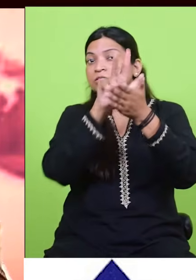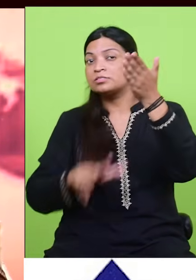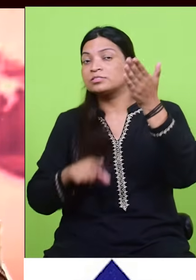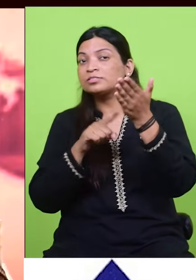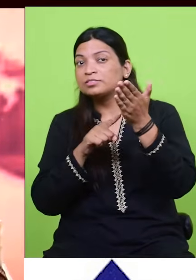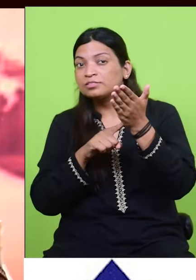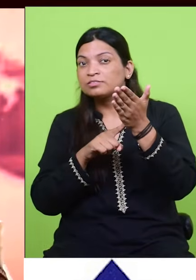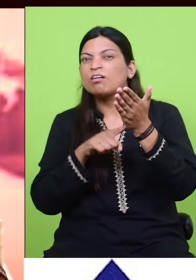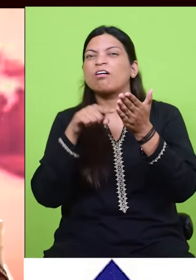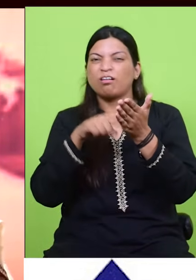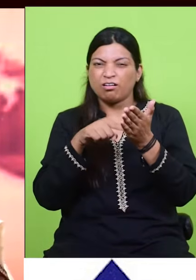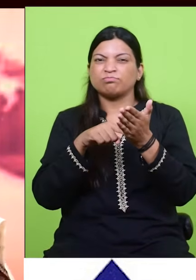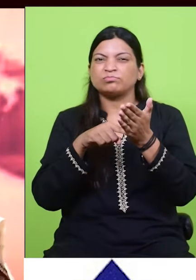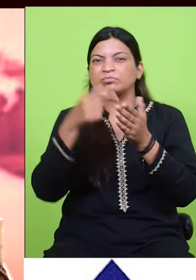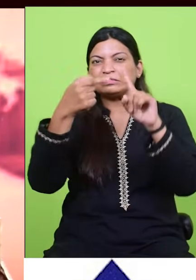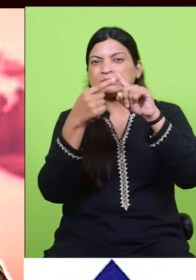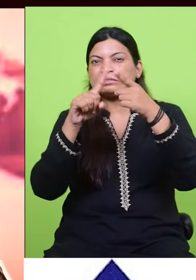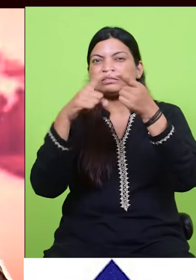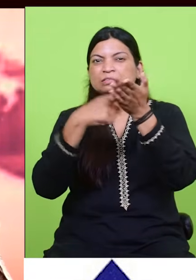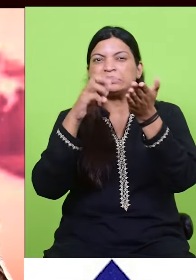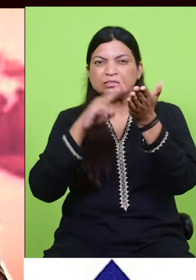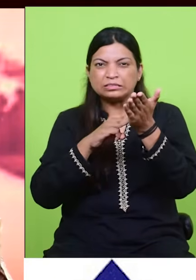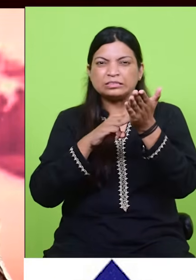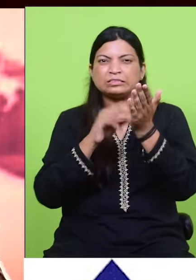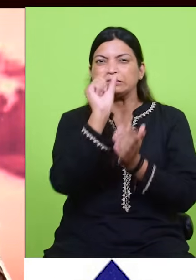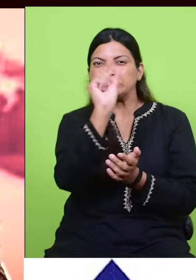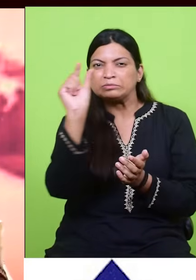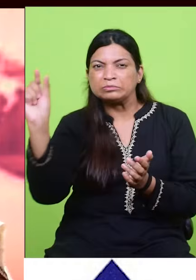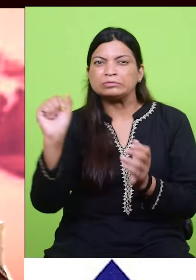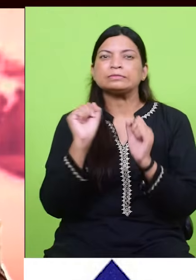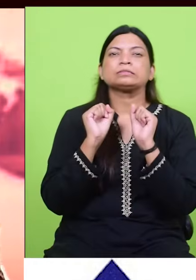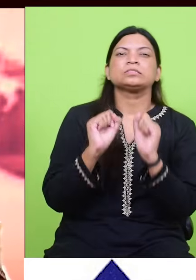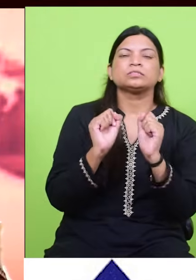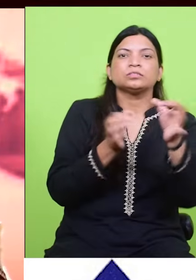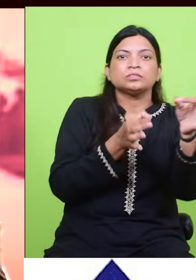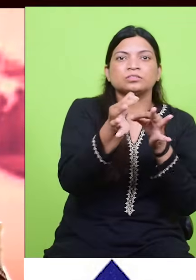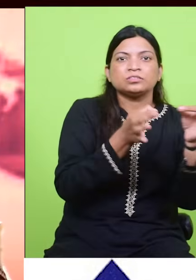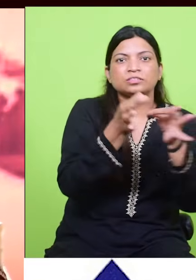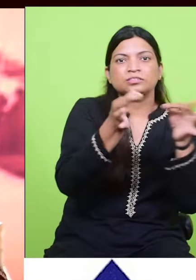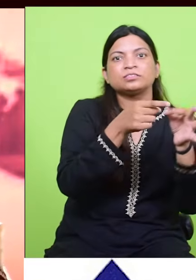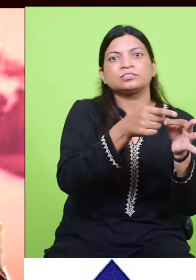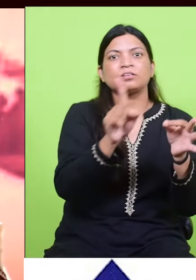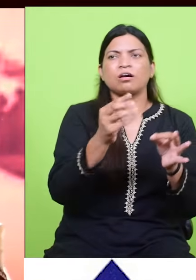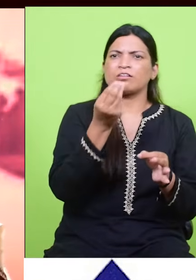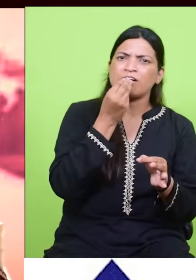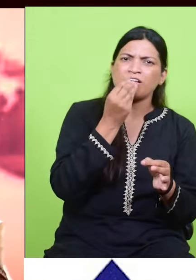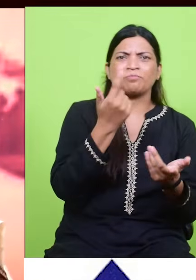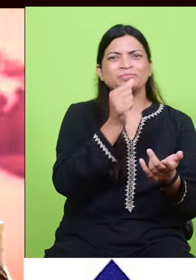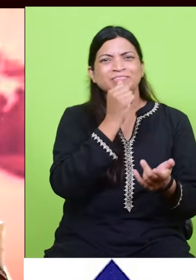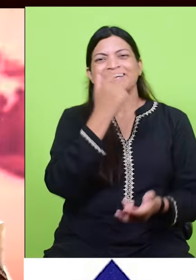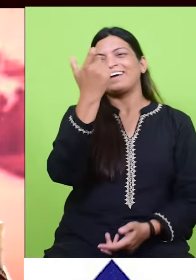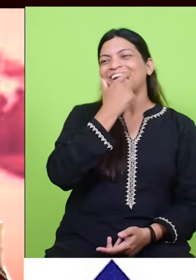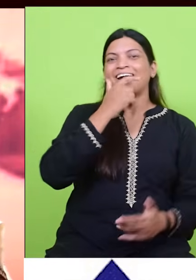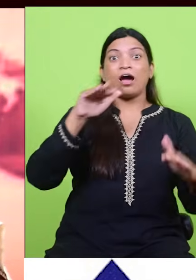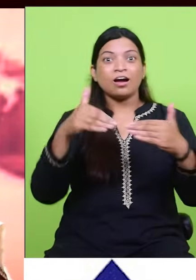करिकुलम था जिसमें साइंटिफिक जो टर्मिनोलॉजी आती है वो समझना हमको मतलब गुरदीप को समझाना कठिन था,